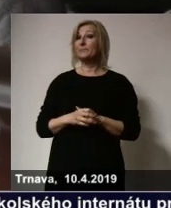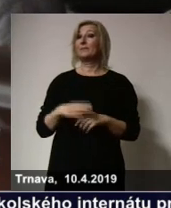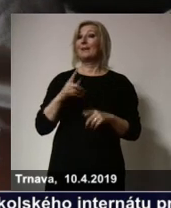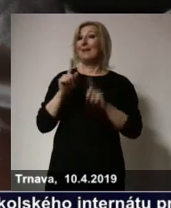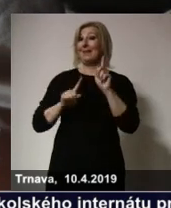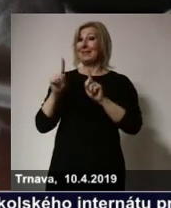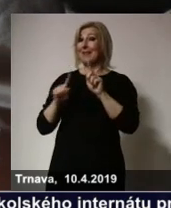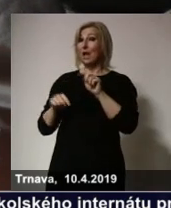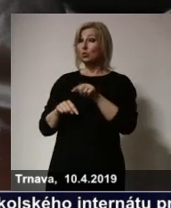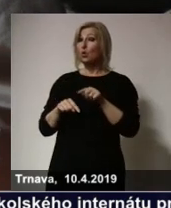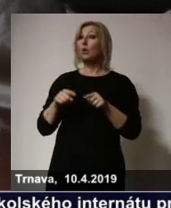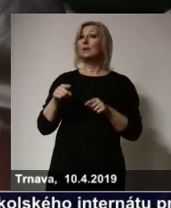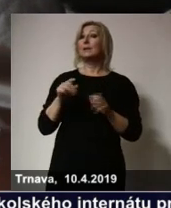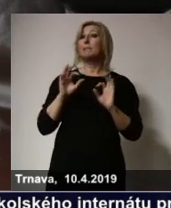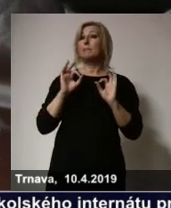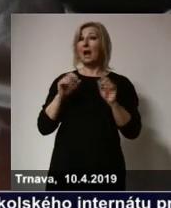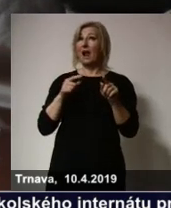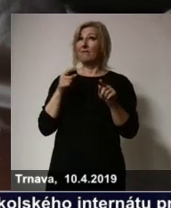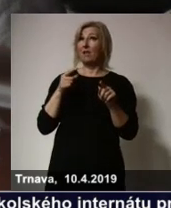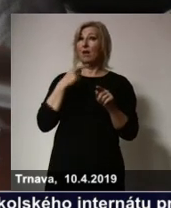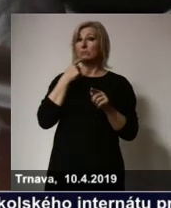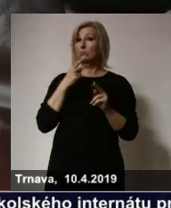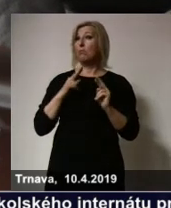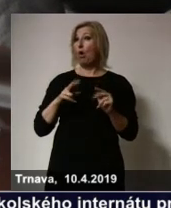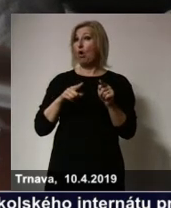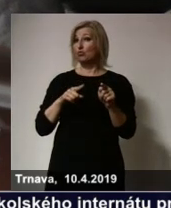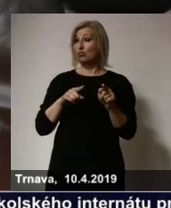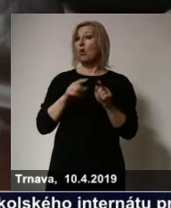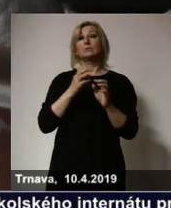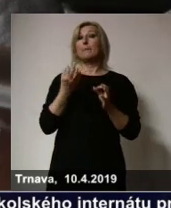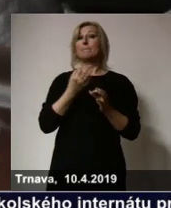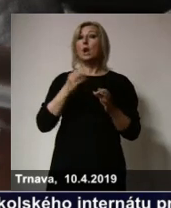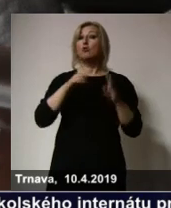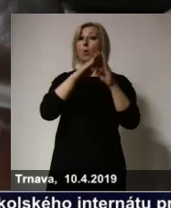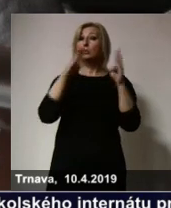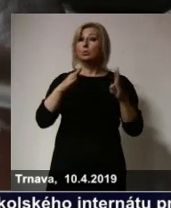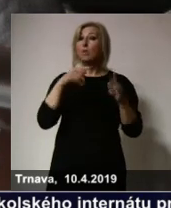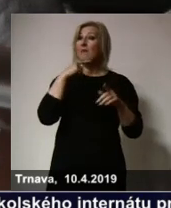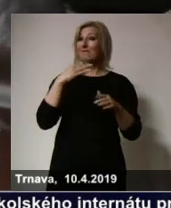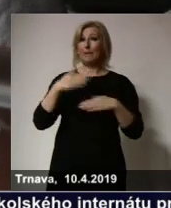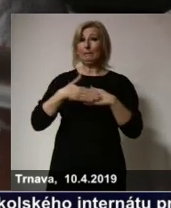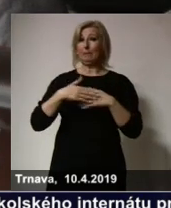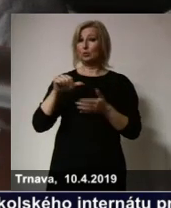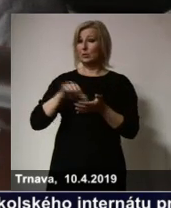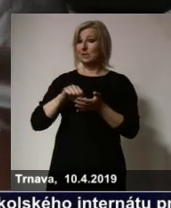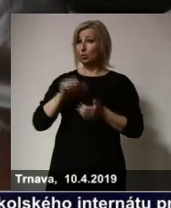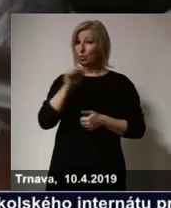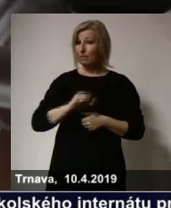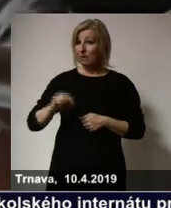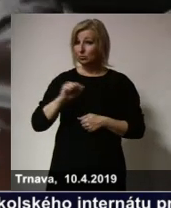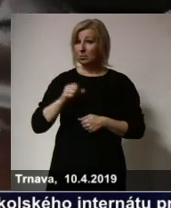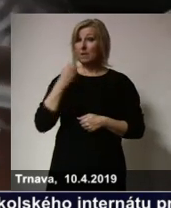regiónu, je aj to alternatíva, keďže tá budova sa nachádza nedaleko centra mesta a ak príde k